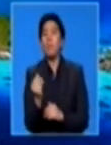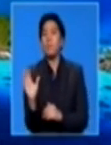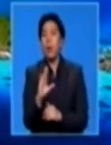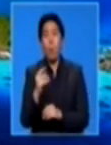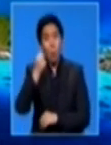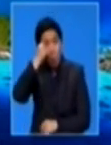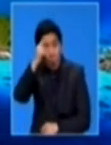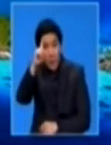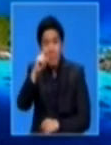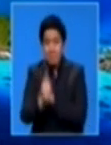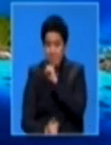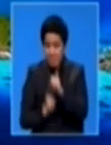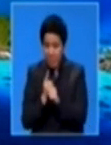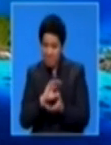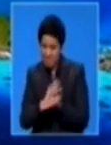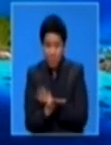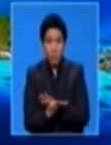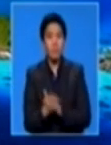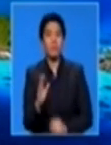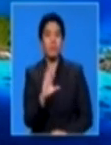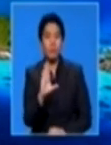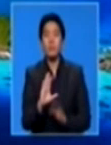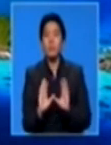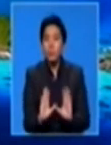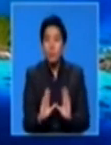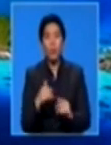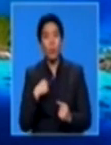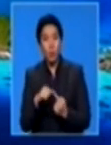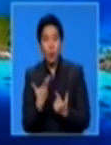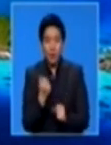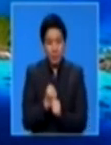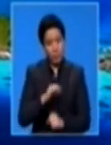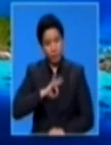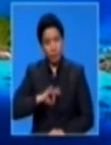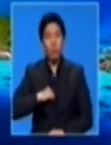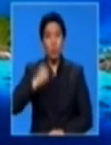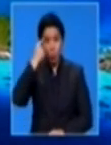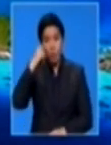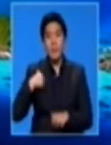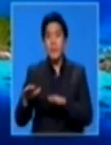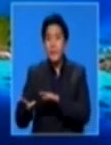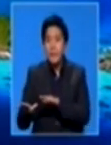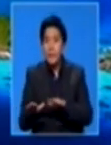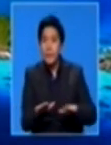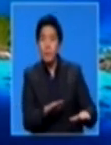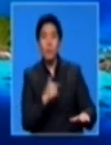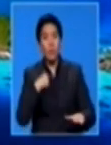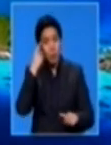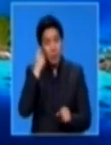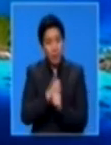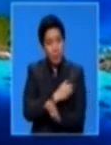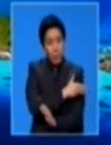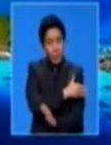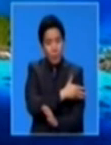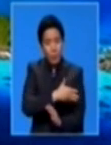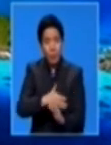ในวันเดียวเวลาเดียวหรือปีเดียวนะครับหากทุกภาคส่วนได้มีการสร้างความตระหนักรู้เตรียมความพร้อมที่มีมาอย่างต่อเนื่องนะครับบางอย่